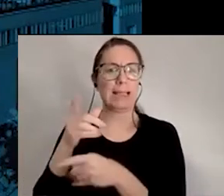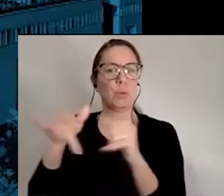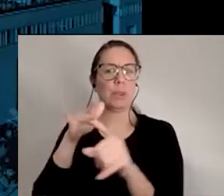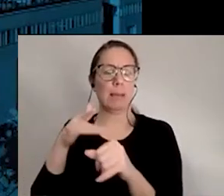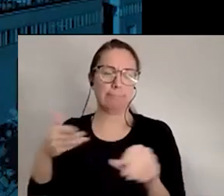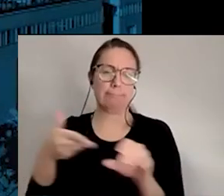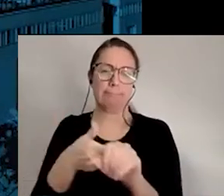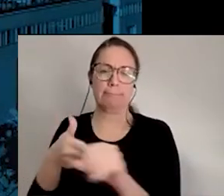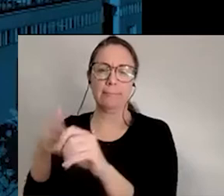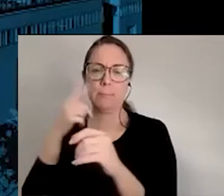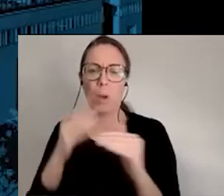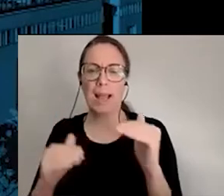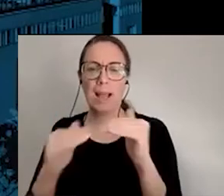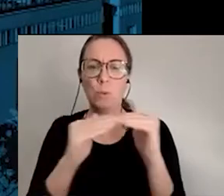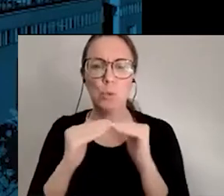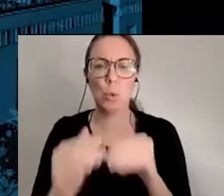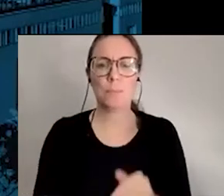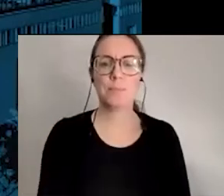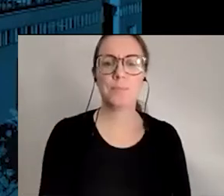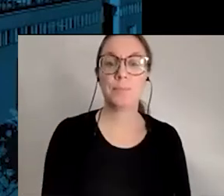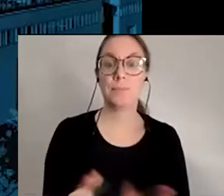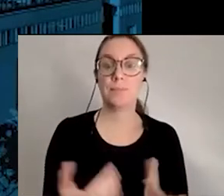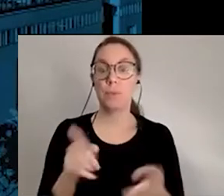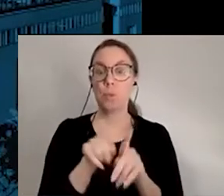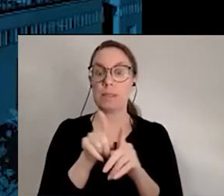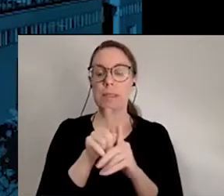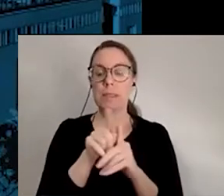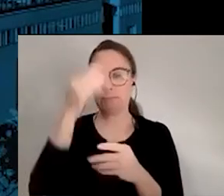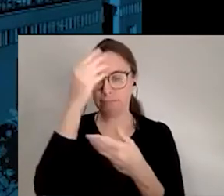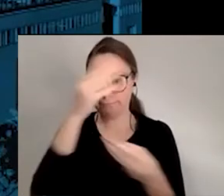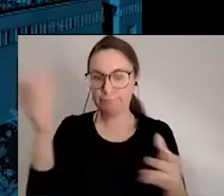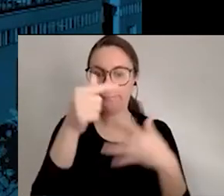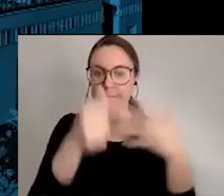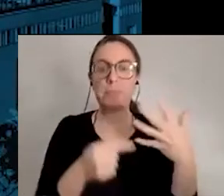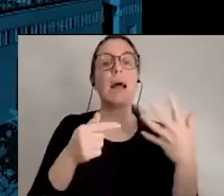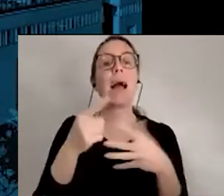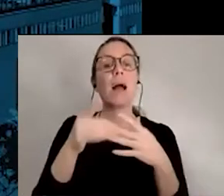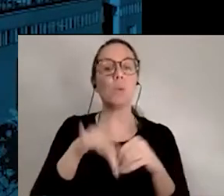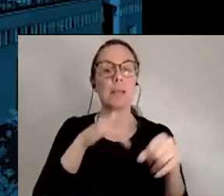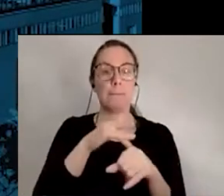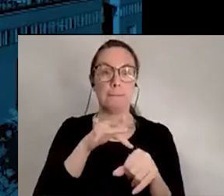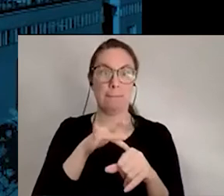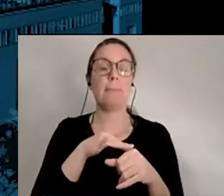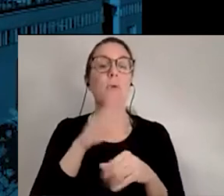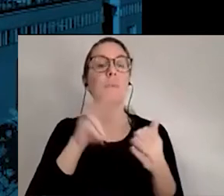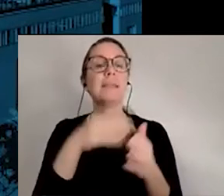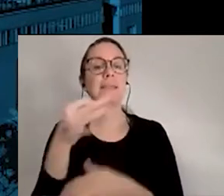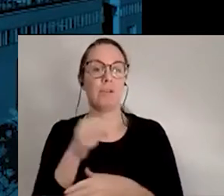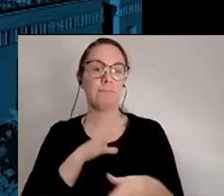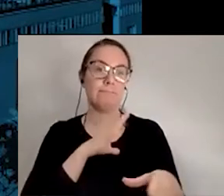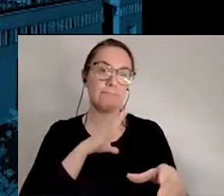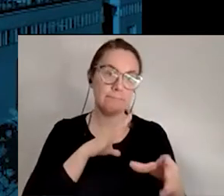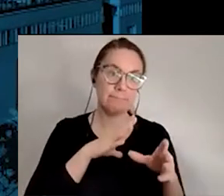clés à rappeler, l'UQAM a adhéré en 2019 à la charte Dimension. En 2020,